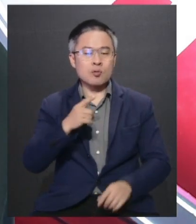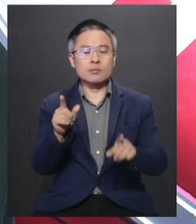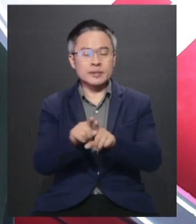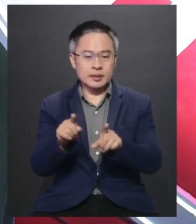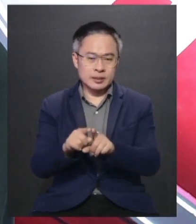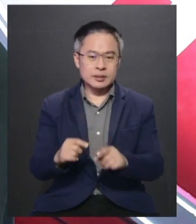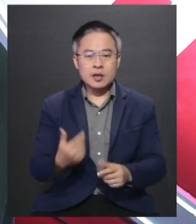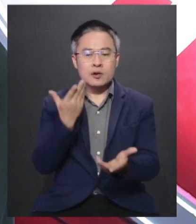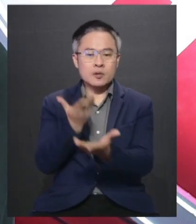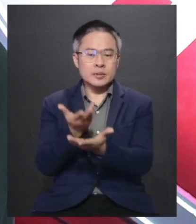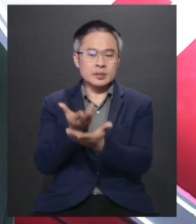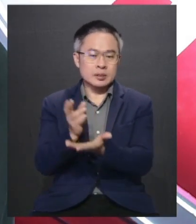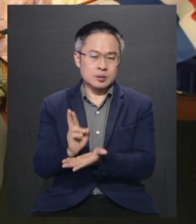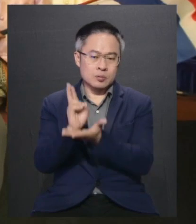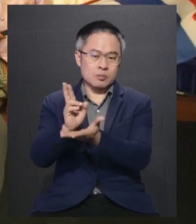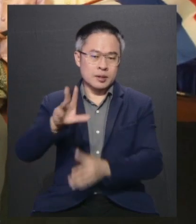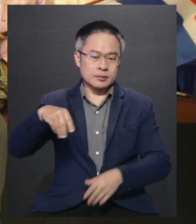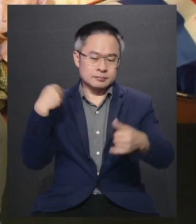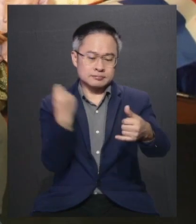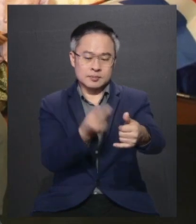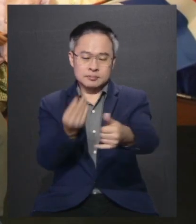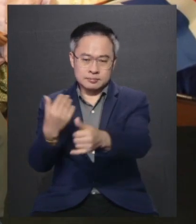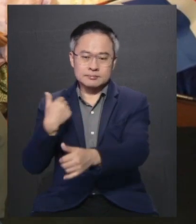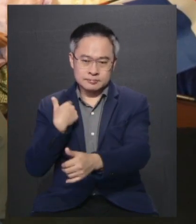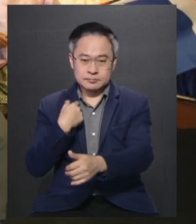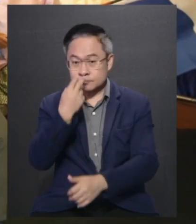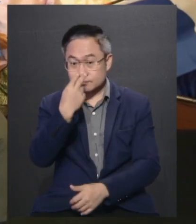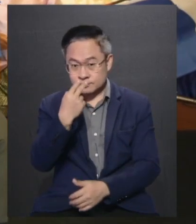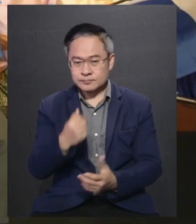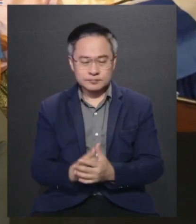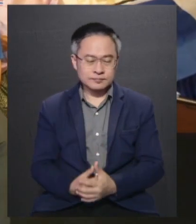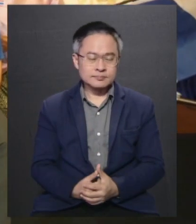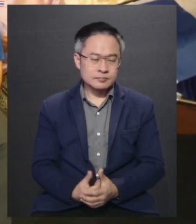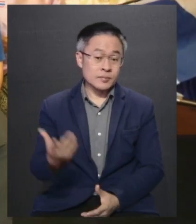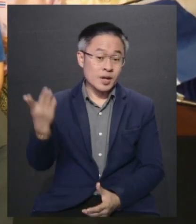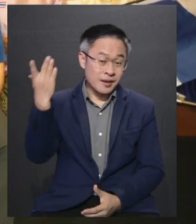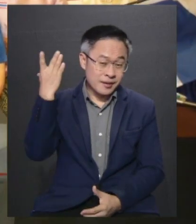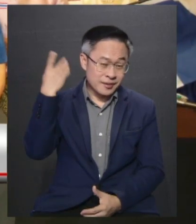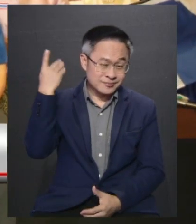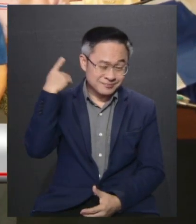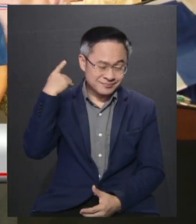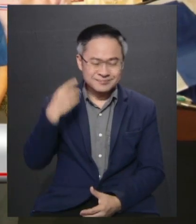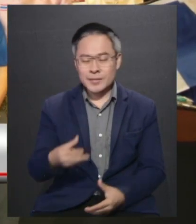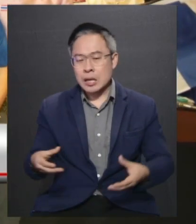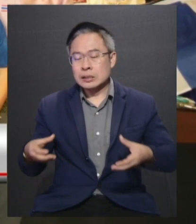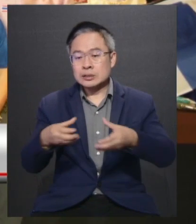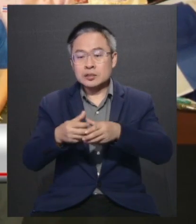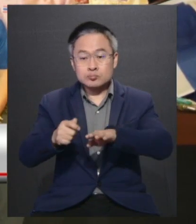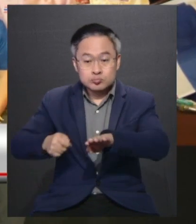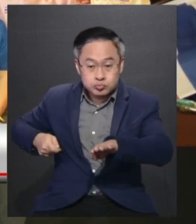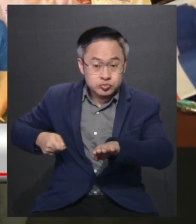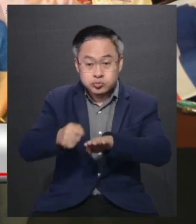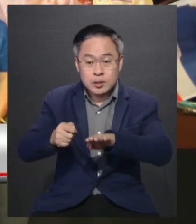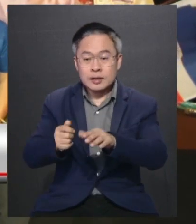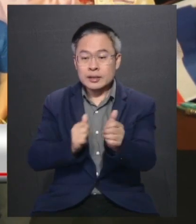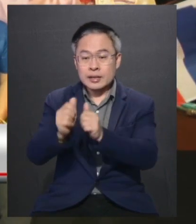มีการรับเงินอัดฉีดกันด้วยค่ะหลังจากที่ทับสนุ๊กเกอร์ไทยค่ะได้เดินทางเข้าร่วมการแข่งขัน